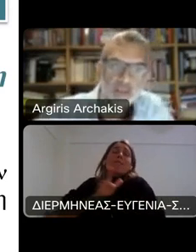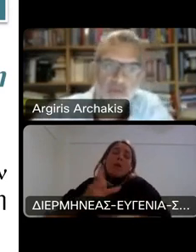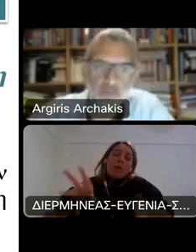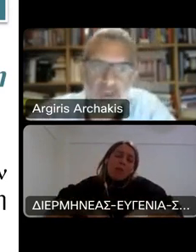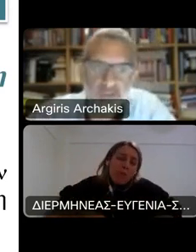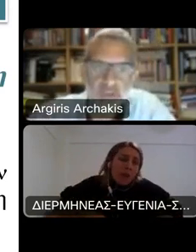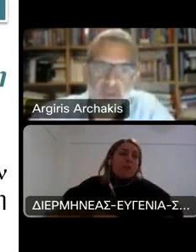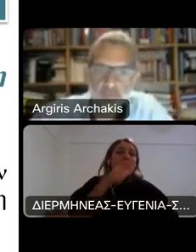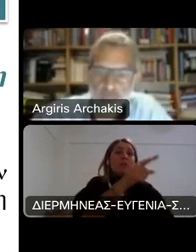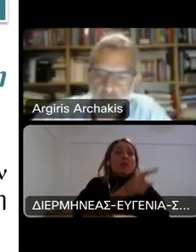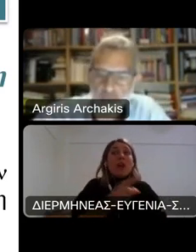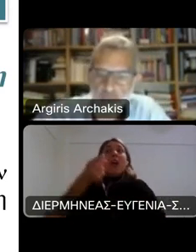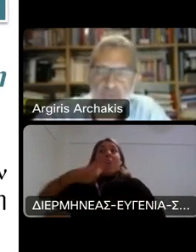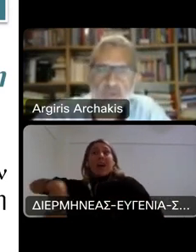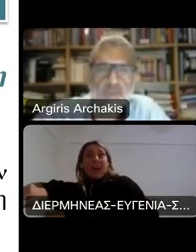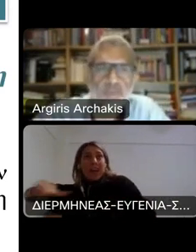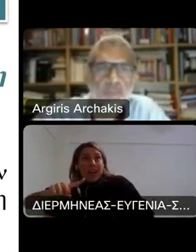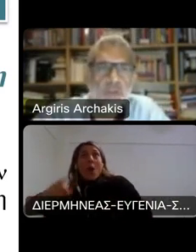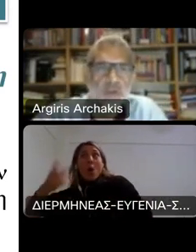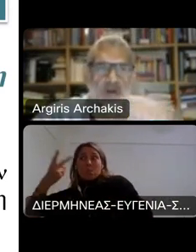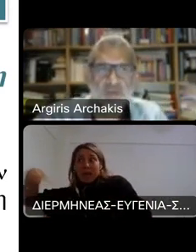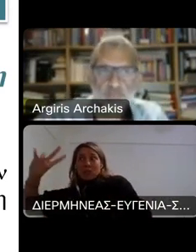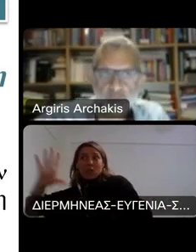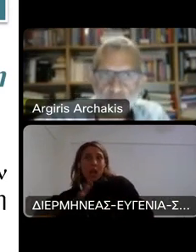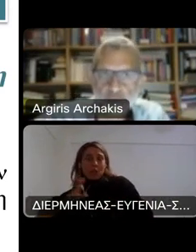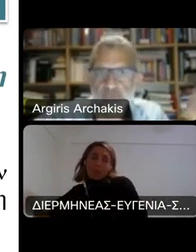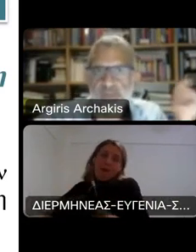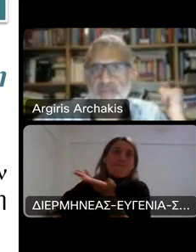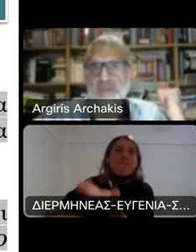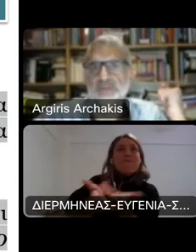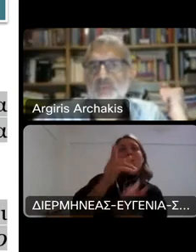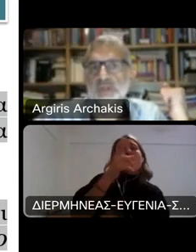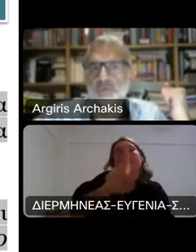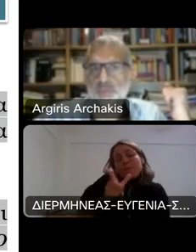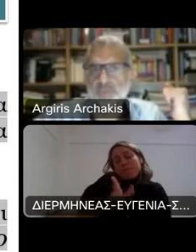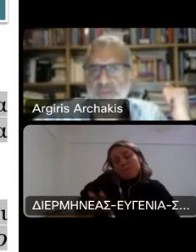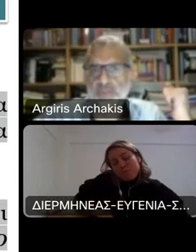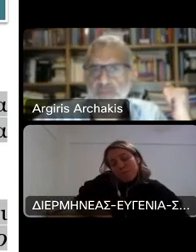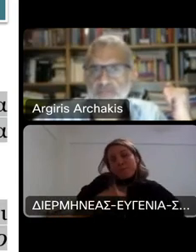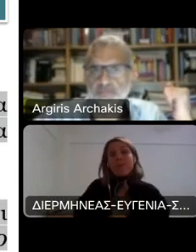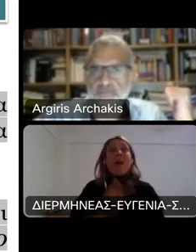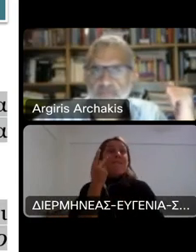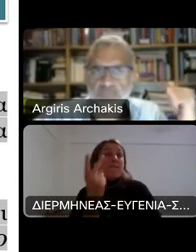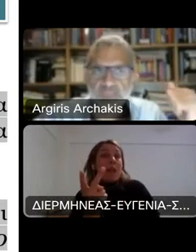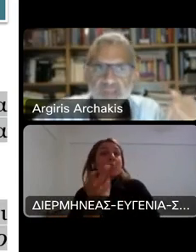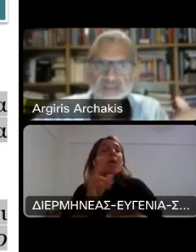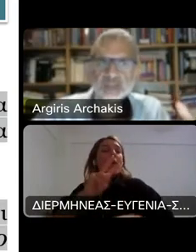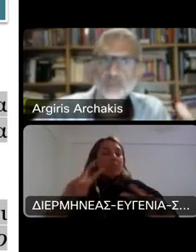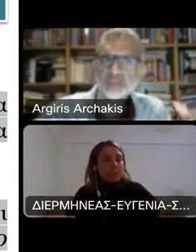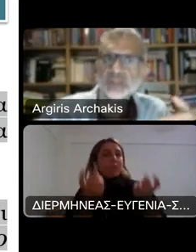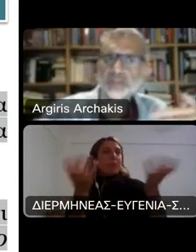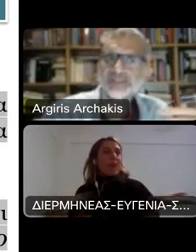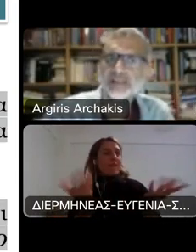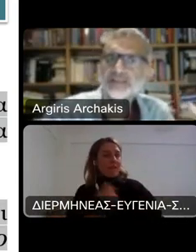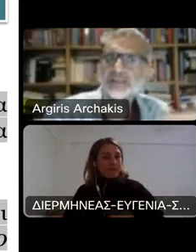πατερναλιστική βοήθεια των πλειονοτικών. Βλέπουμε εδώ τα γλωσσικά μέσα που εντοπίσαμε και